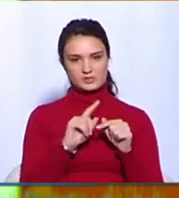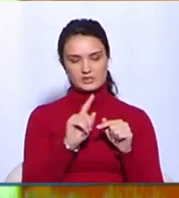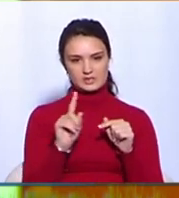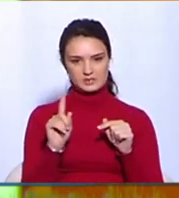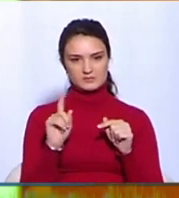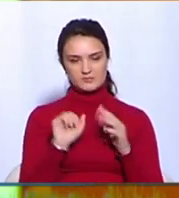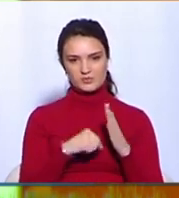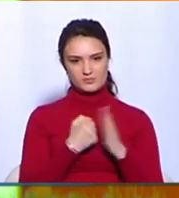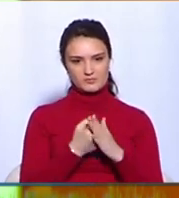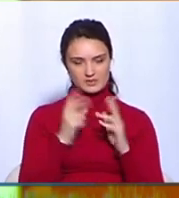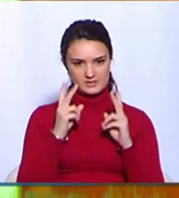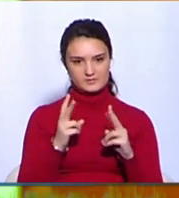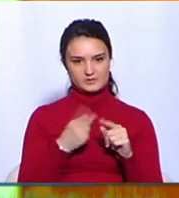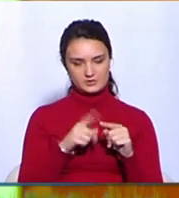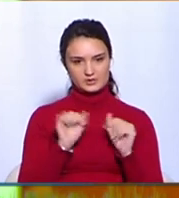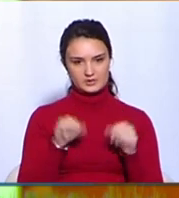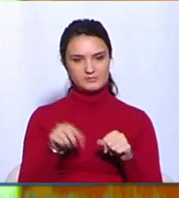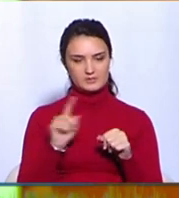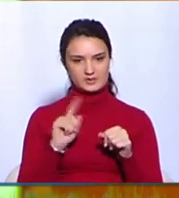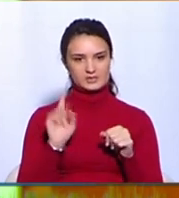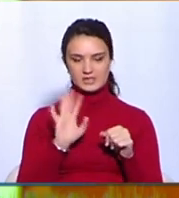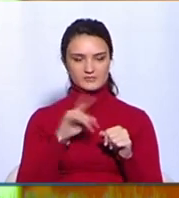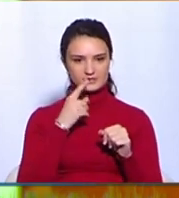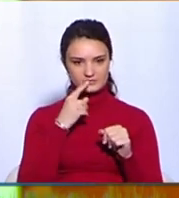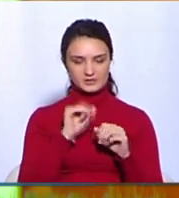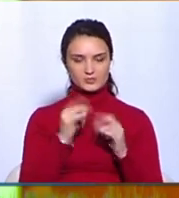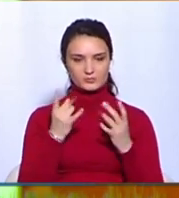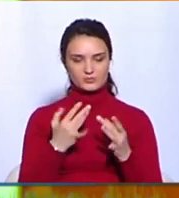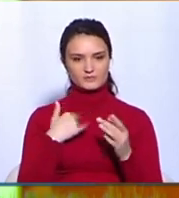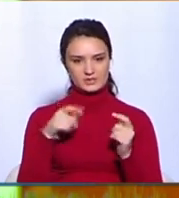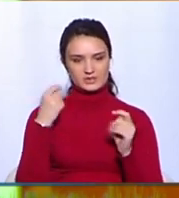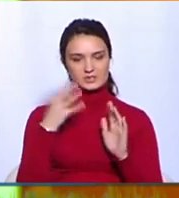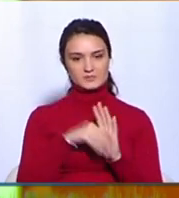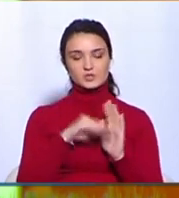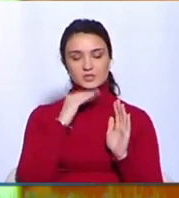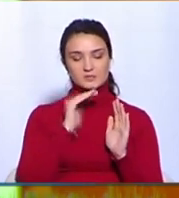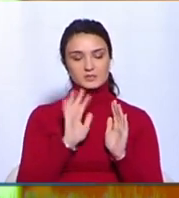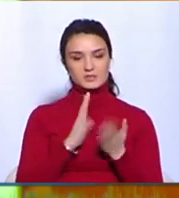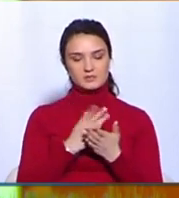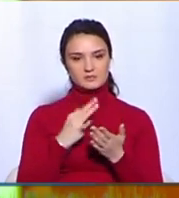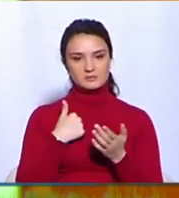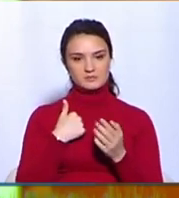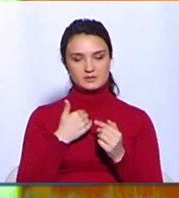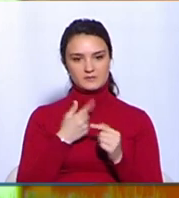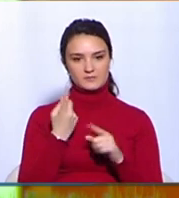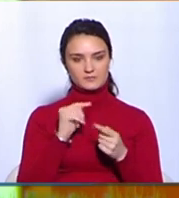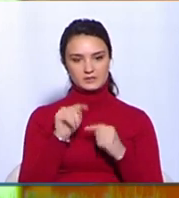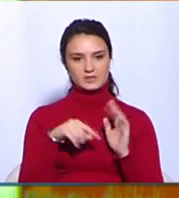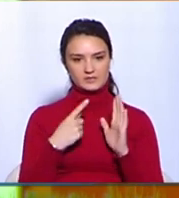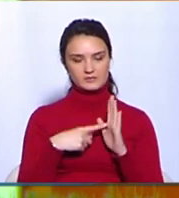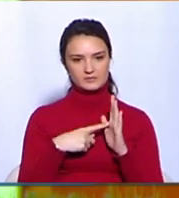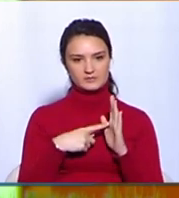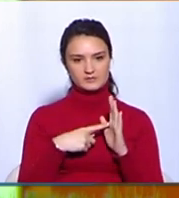რაღაც ბოლომდე არ ვიცით, შეიძლება რაღაც არ თქვით, ან უბრალოდ ჩვენს გადაცემაში არ ჩაეტია, მაგრამ მე მინდა დაუბრუნდე კითხვებს, იმიტომ